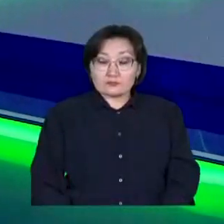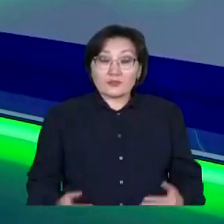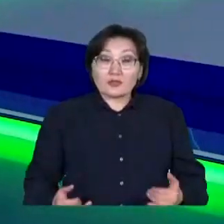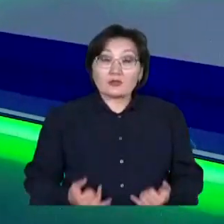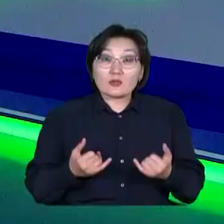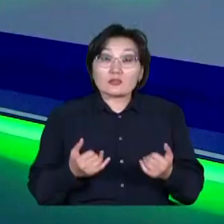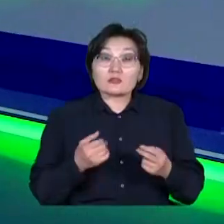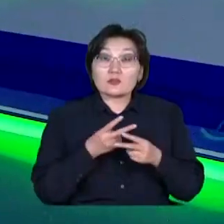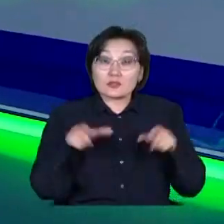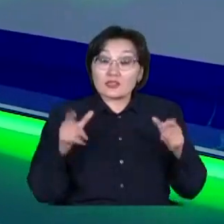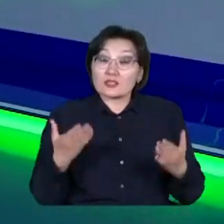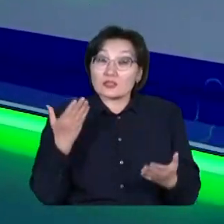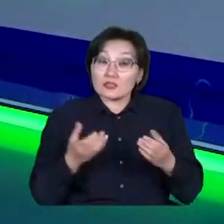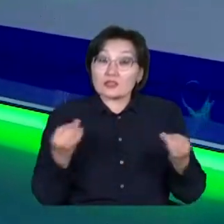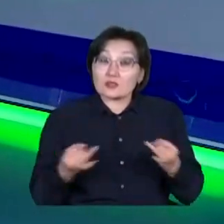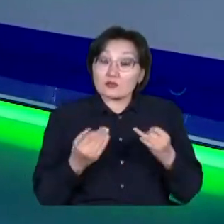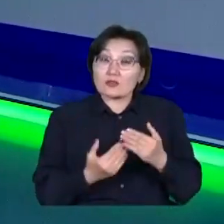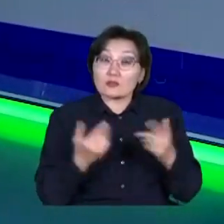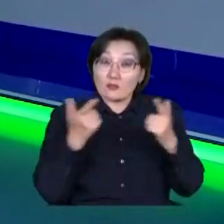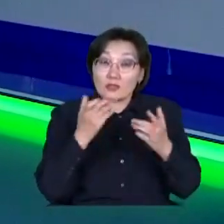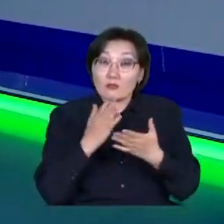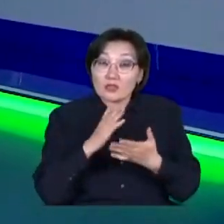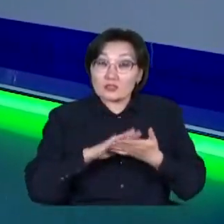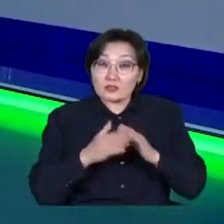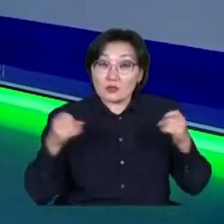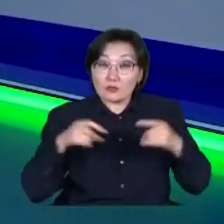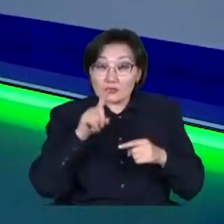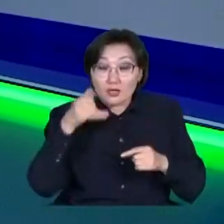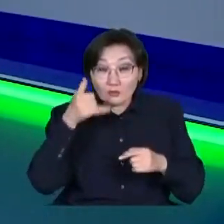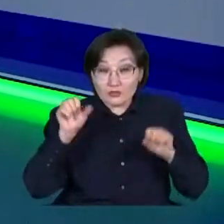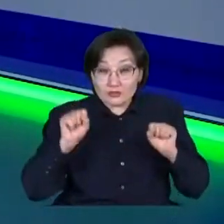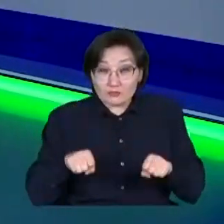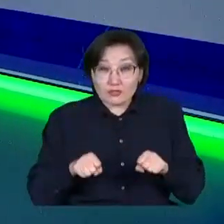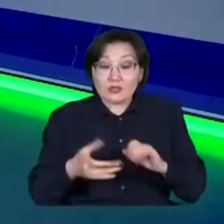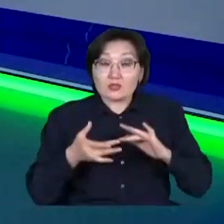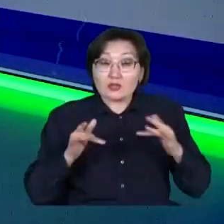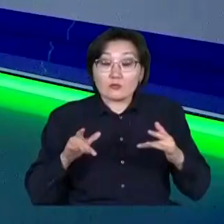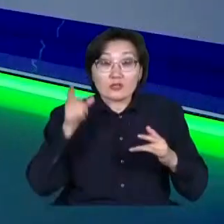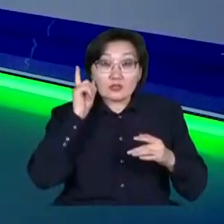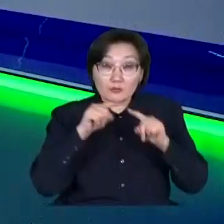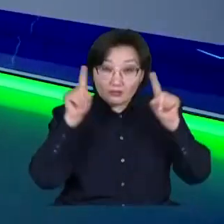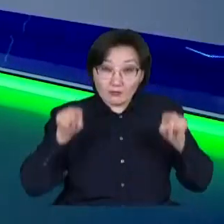Құрметті көрермен, егер бөлісер ақпарларыңыз болса, экранда көрсетілген нөмірге хабарласыңыздар, сондай-ақ әлеуметтік